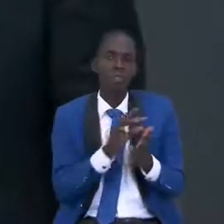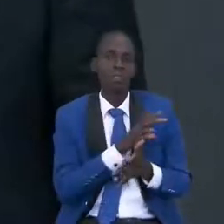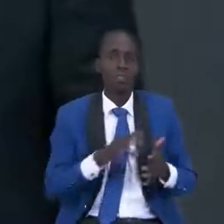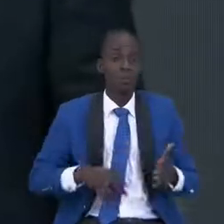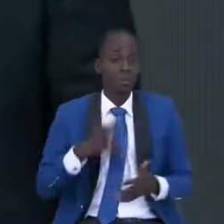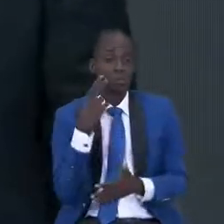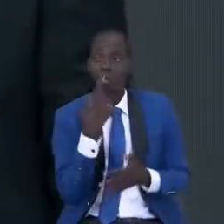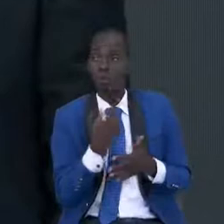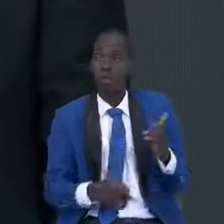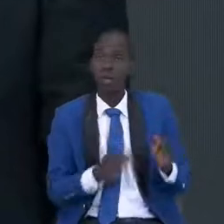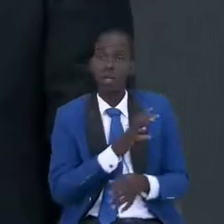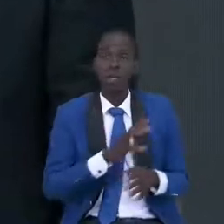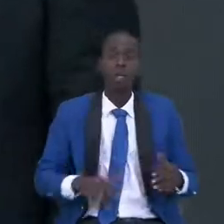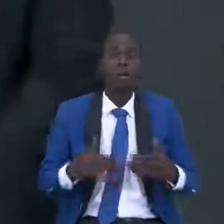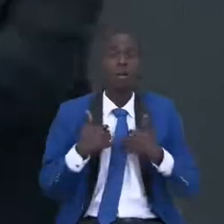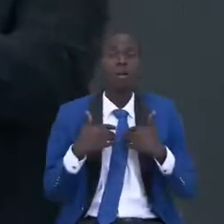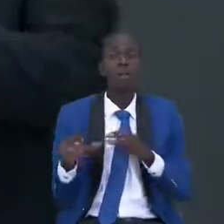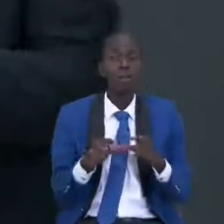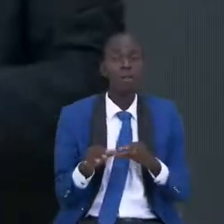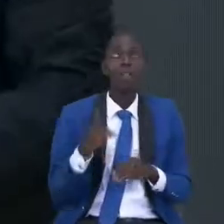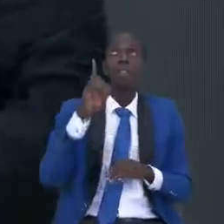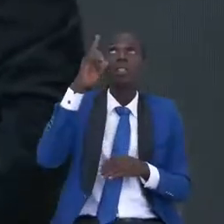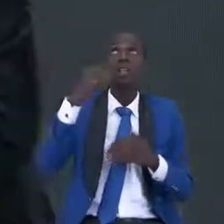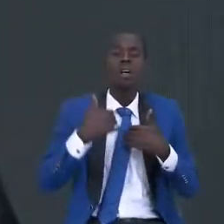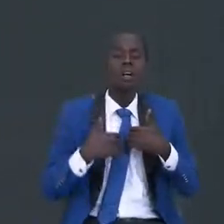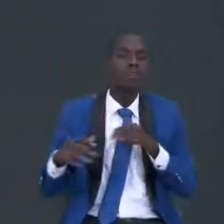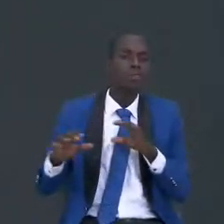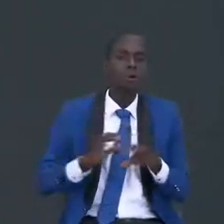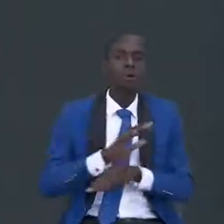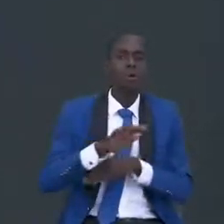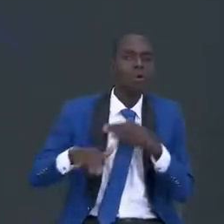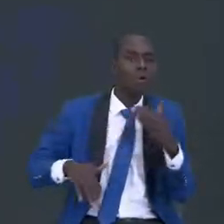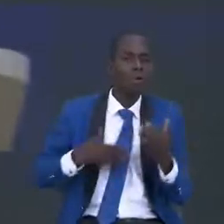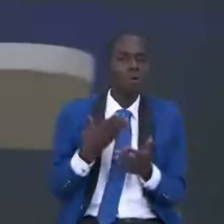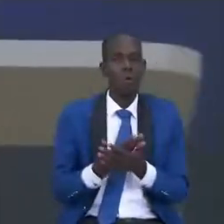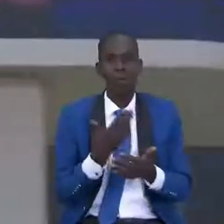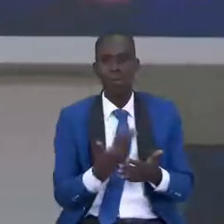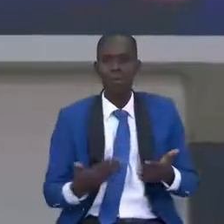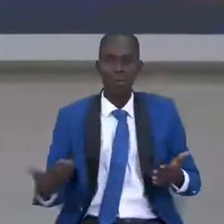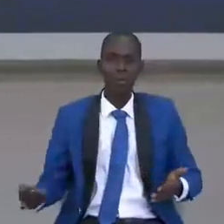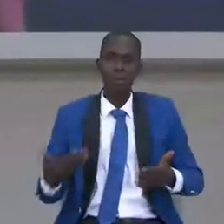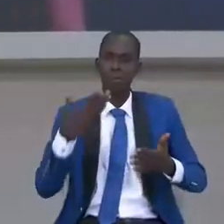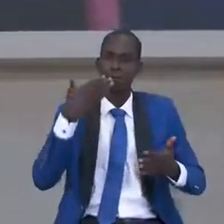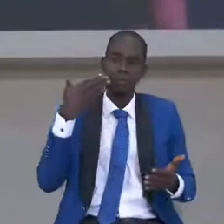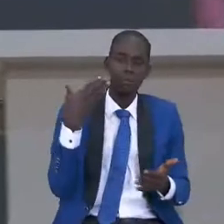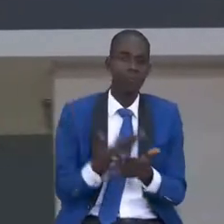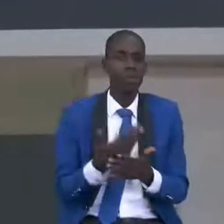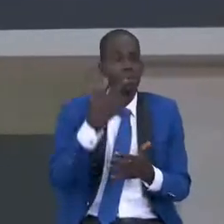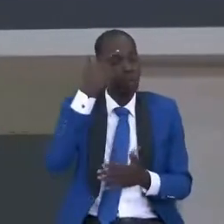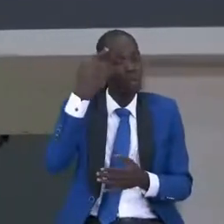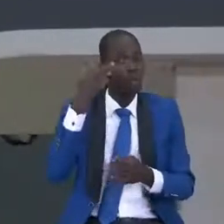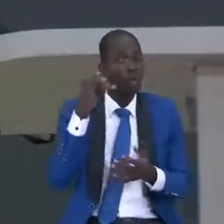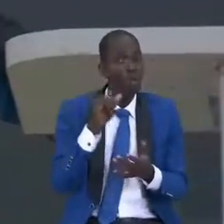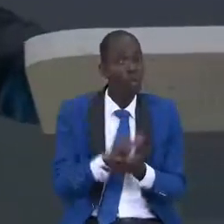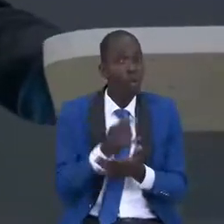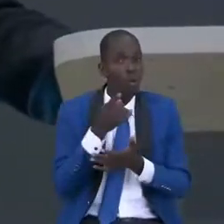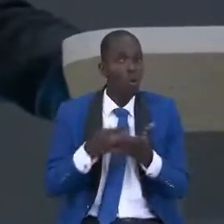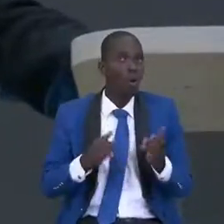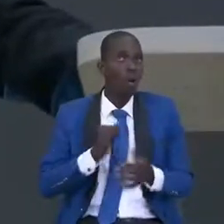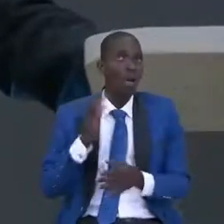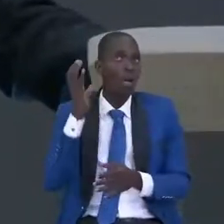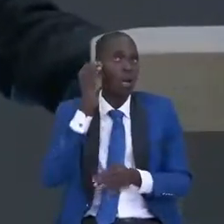Regardez ce qu'il a fait. Il fait tout à merveille. Pour cela, ce que j'ai